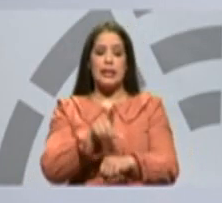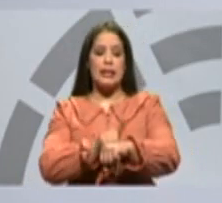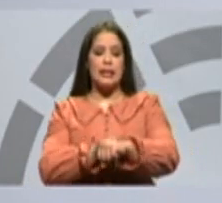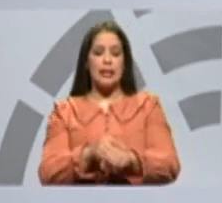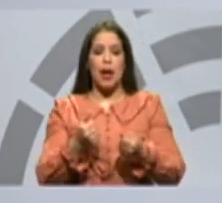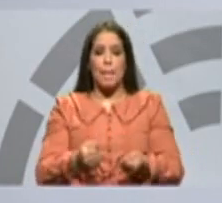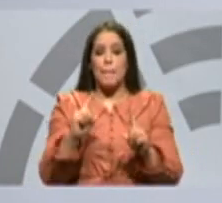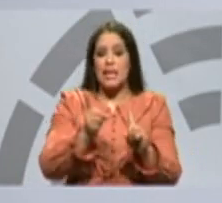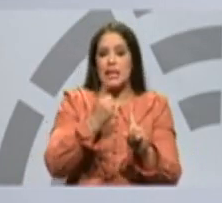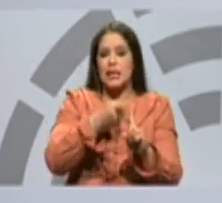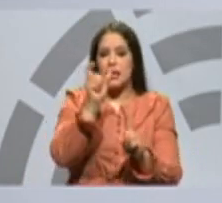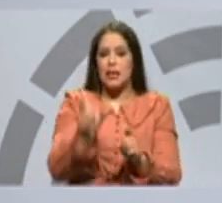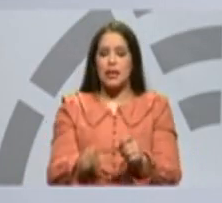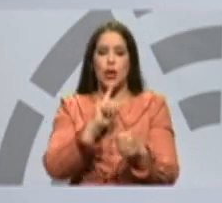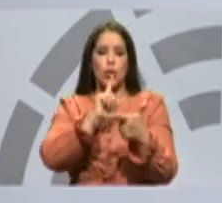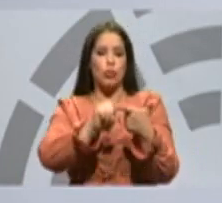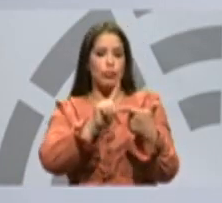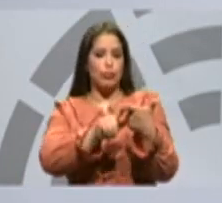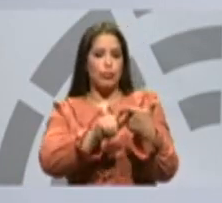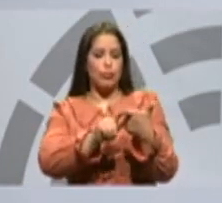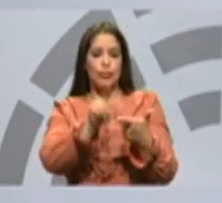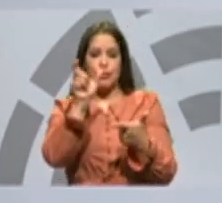الدور الثاني من الانتخابات